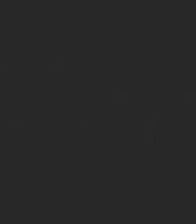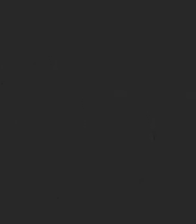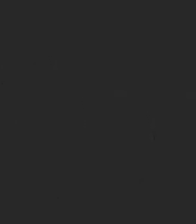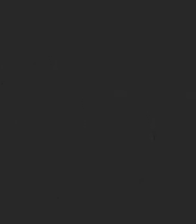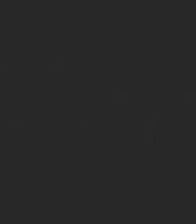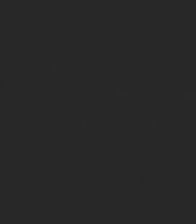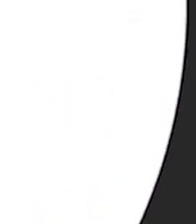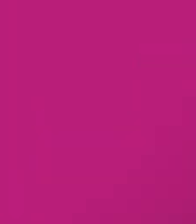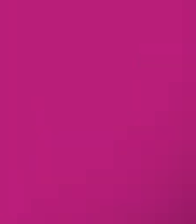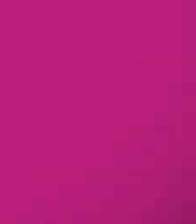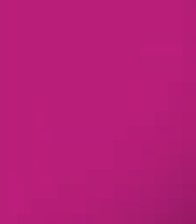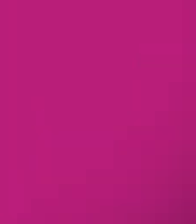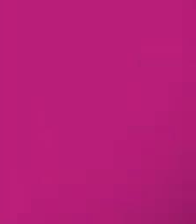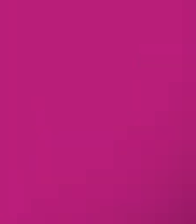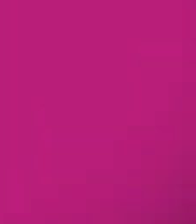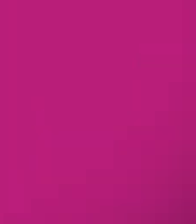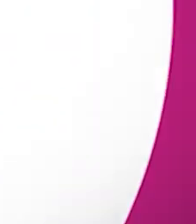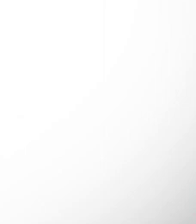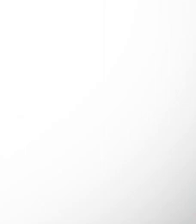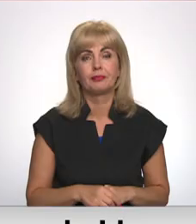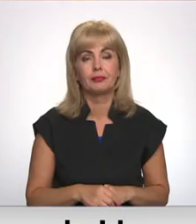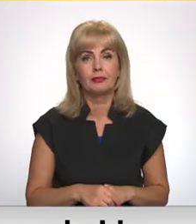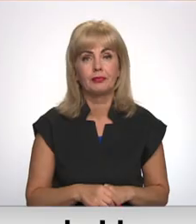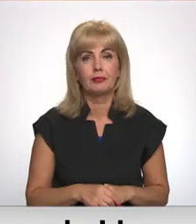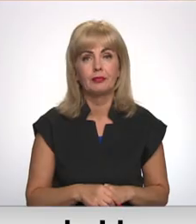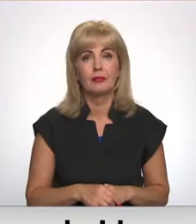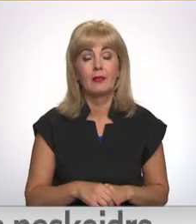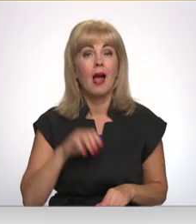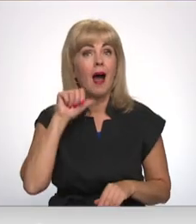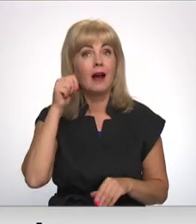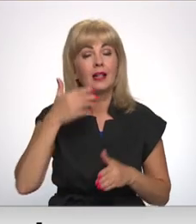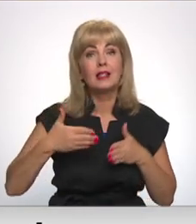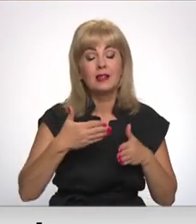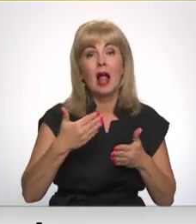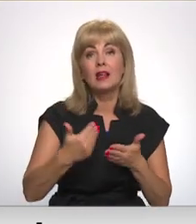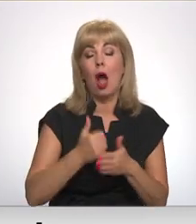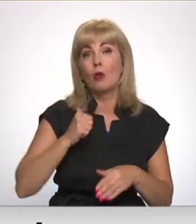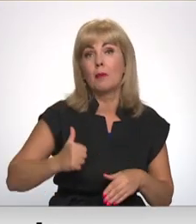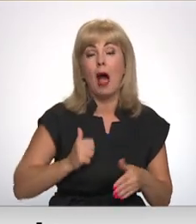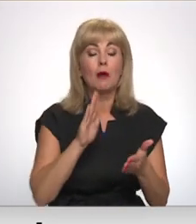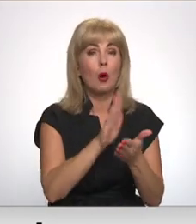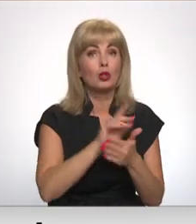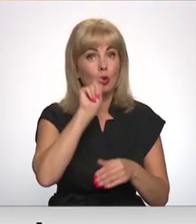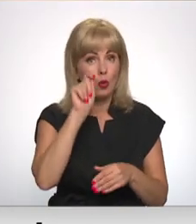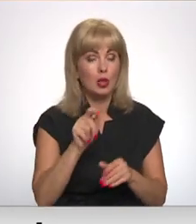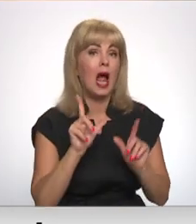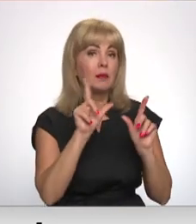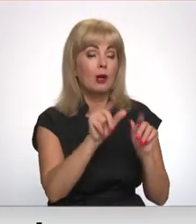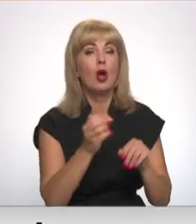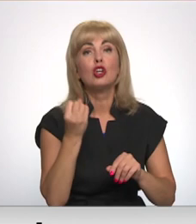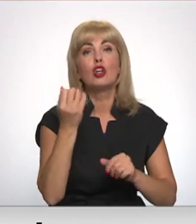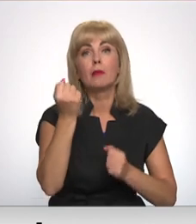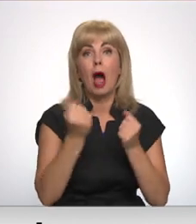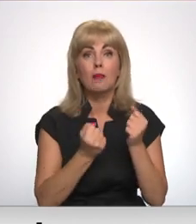Re, viss ēters ir te! Jau rīt ceļā no Jaunmārupes uz Ukrainu dosies 14 automašīnas,